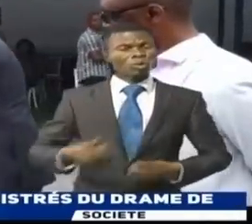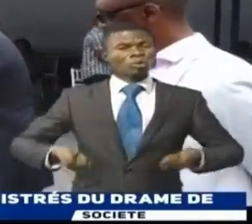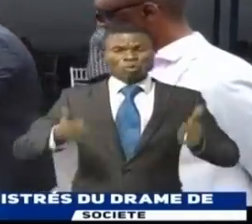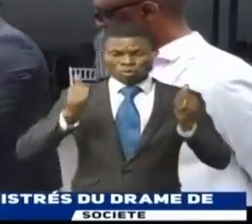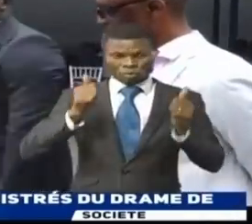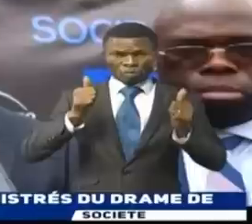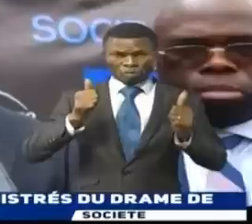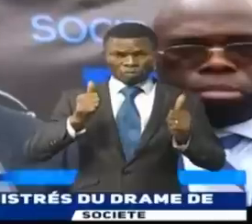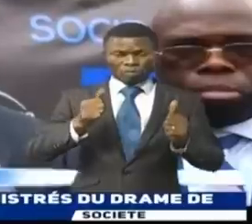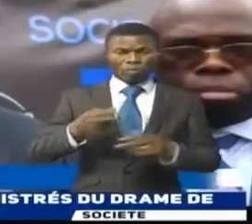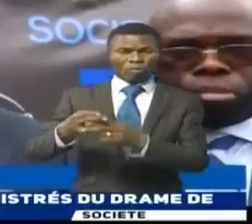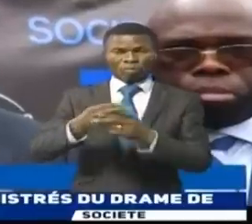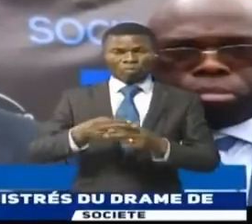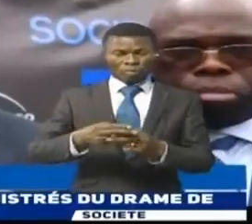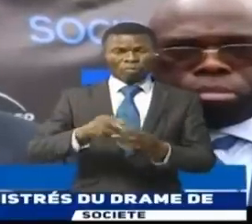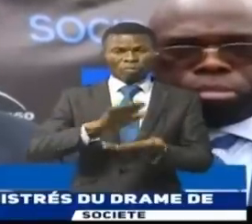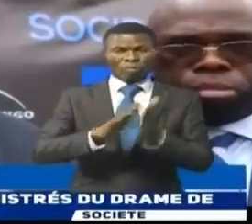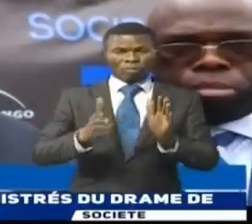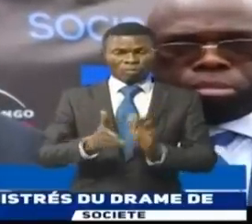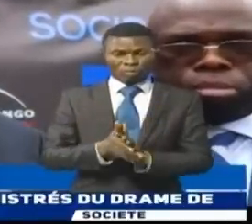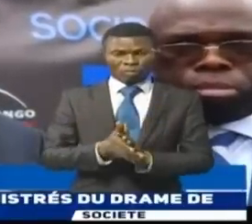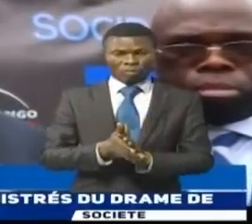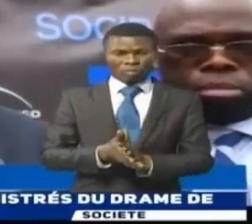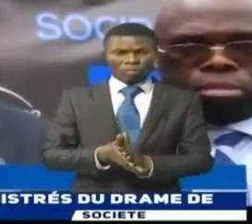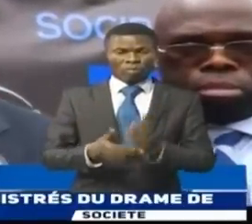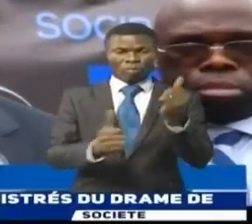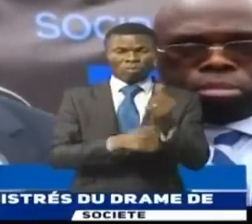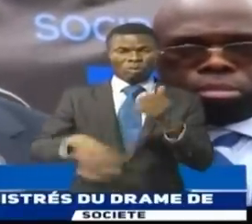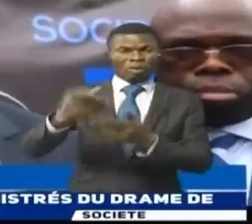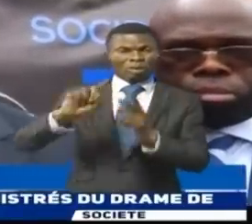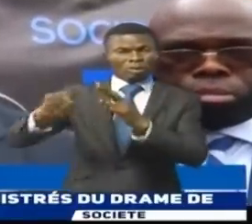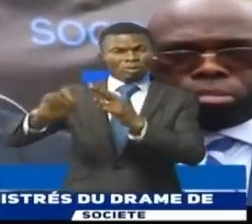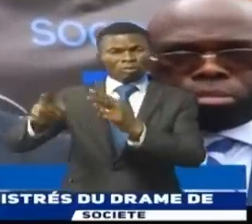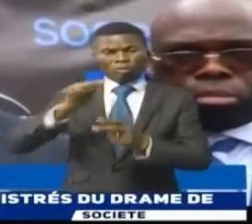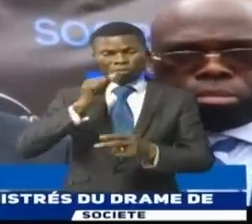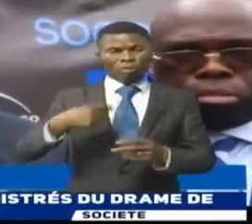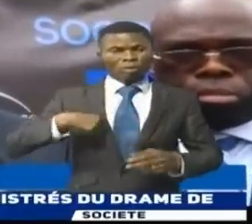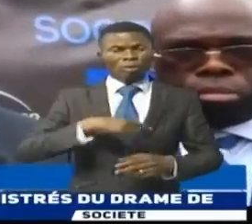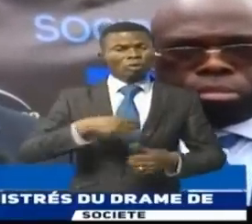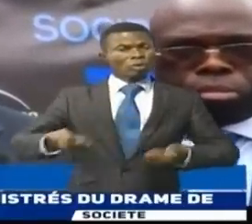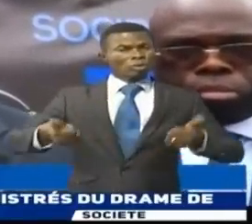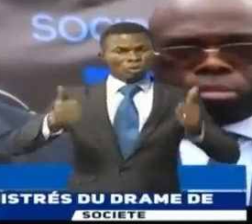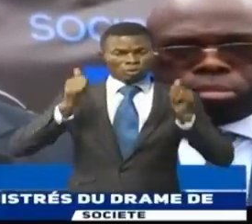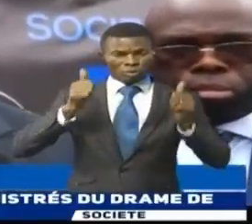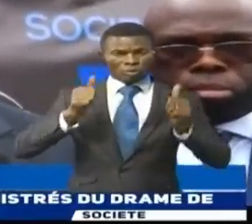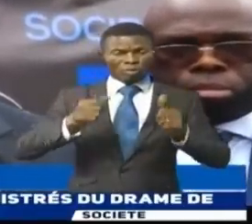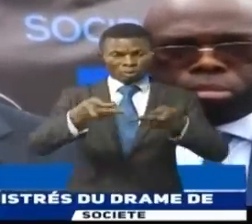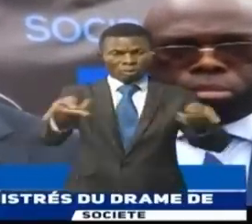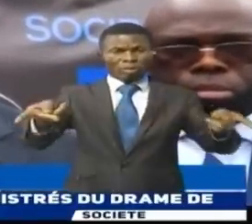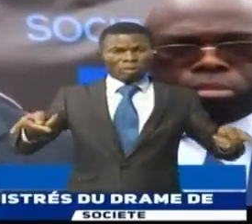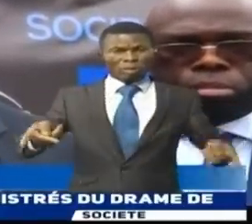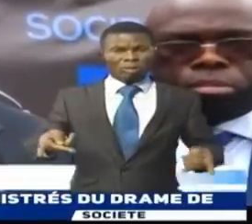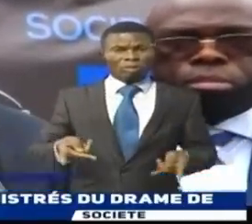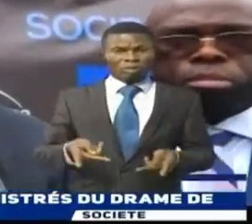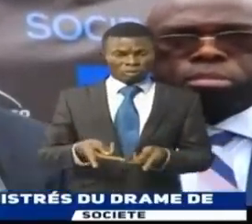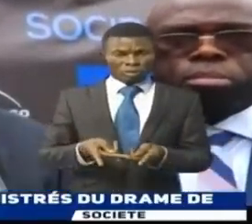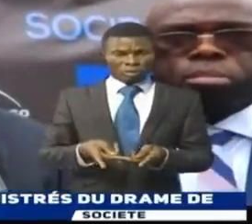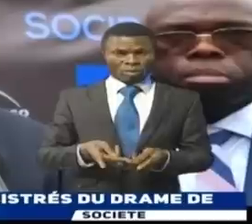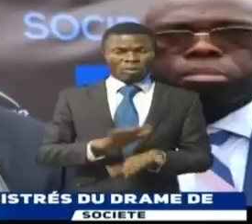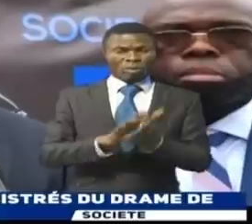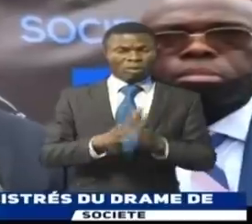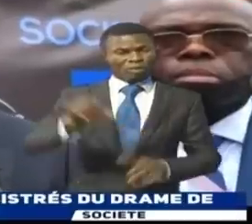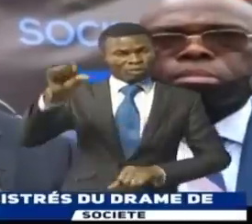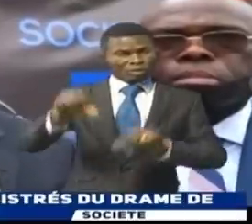la sécurité des biens et des personnes soit perturbée. Nous ne voulons pas que l'environnement soit